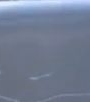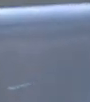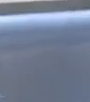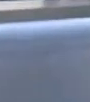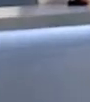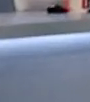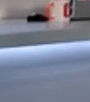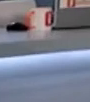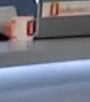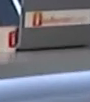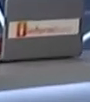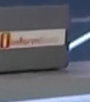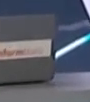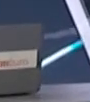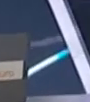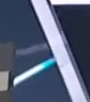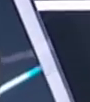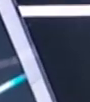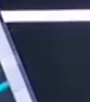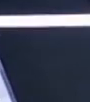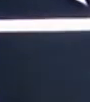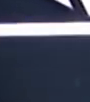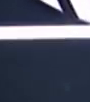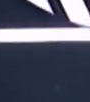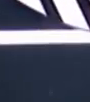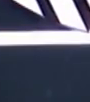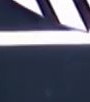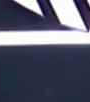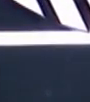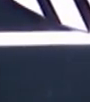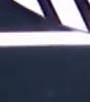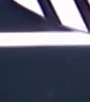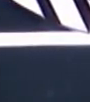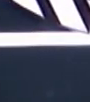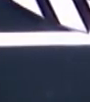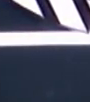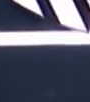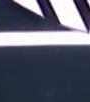алмау үшін YouTube-тағы арнамызға жазылып, лүпіл қойып, қоңырауды басыңыз.